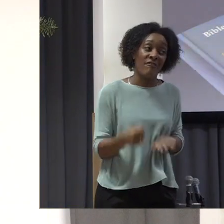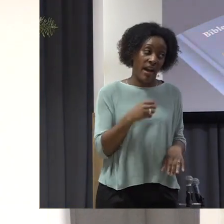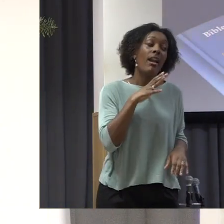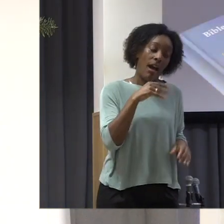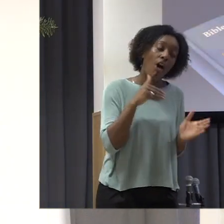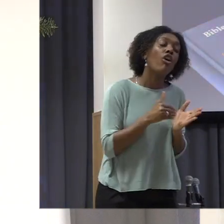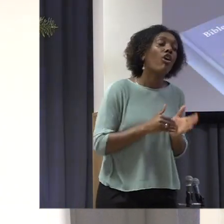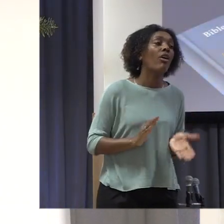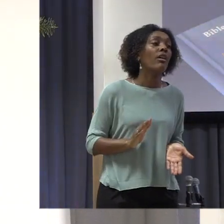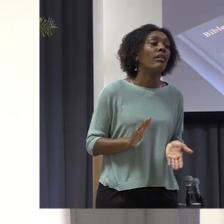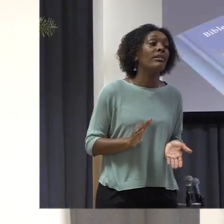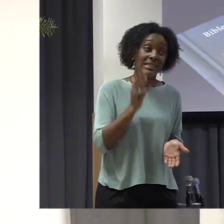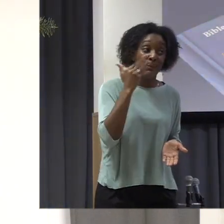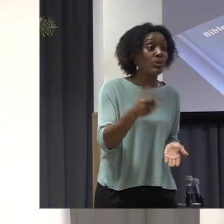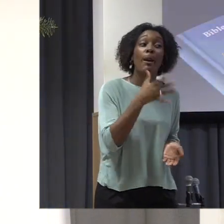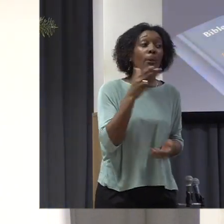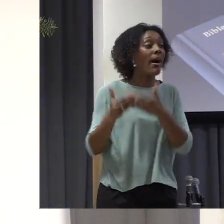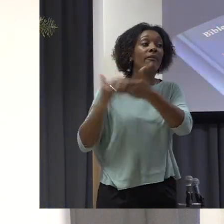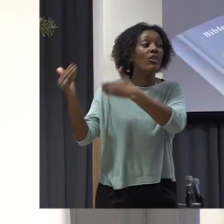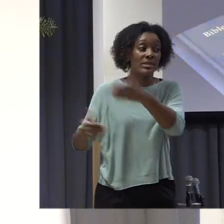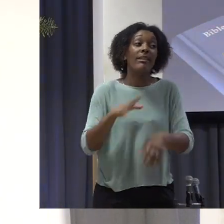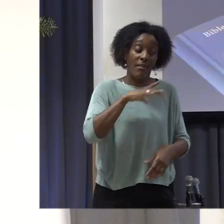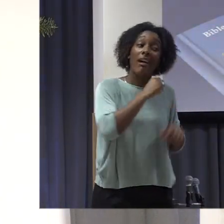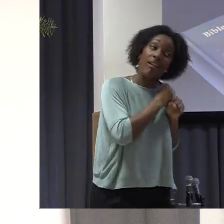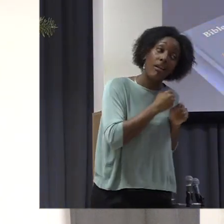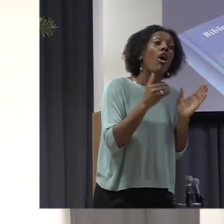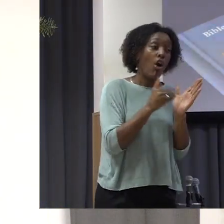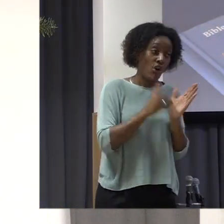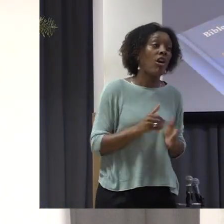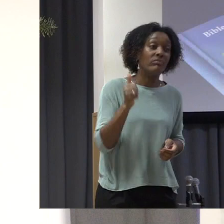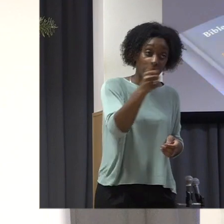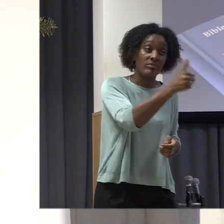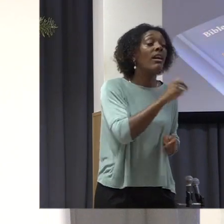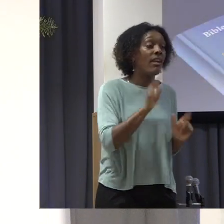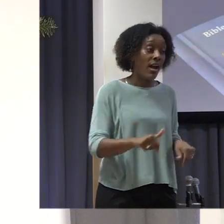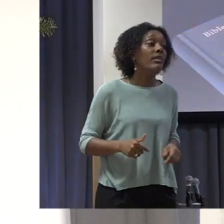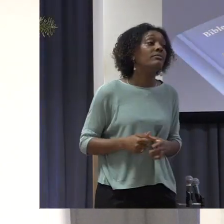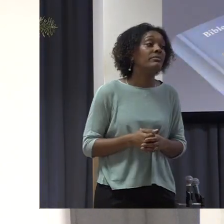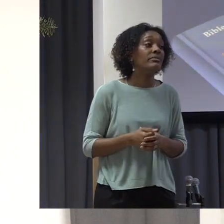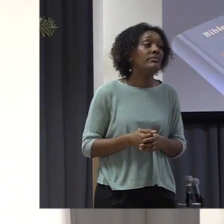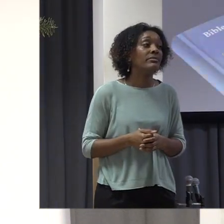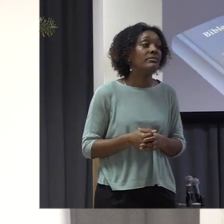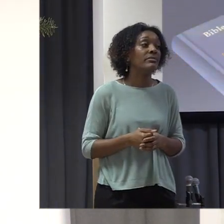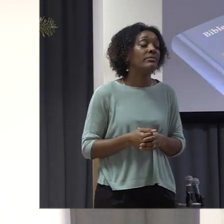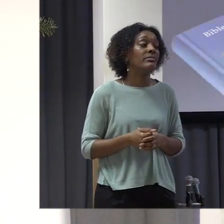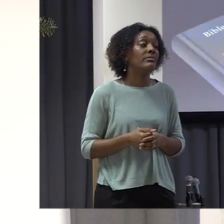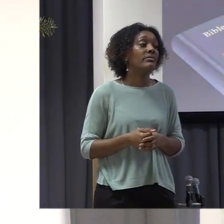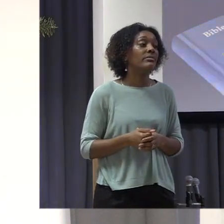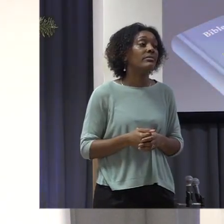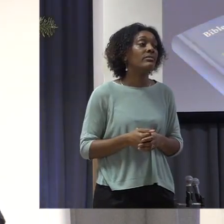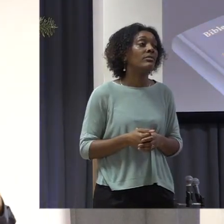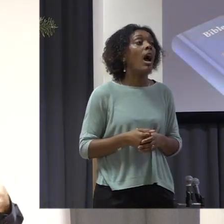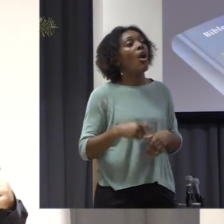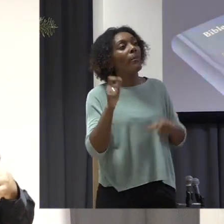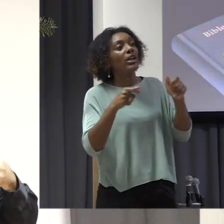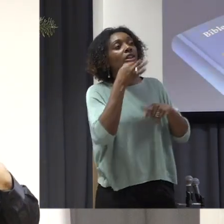empêchent véritablement de rentrer dans la dimension que Dieu a prévue pour chacune de nos vies. Alors on pourrait dire, oui, mais c'est pas facile,